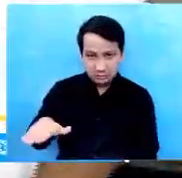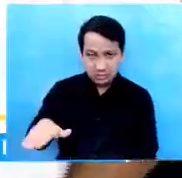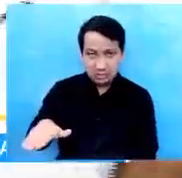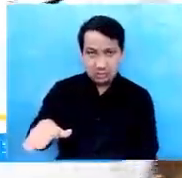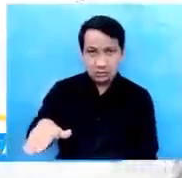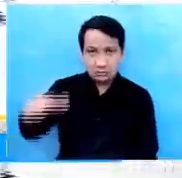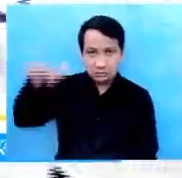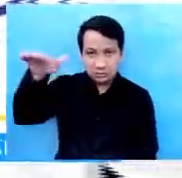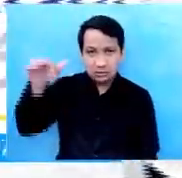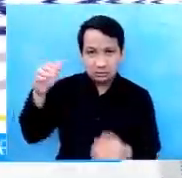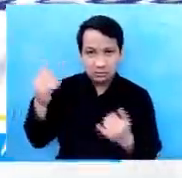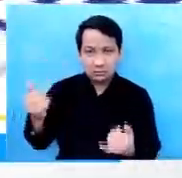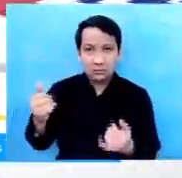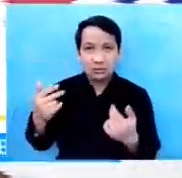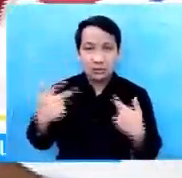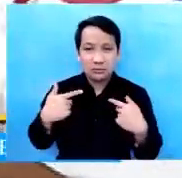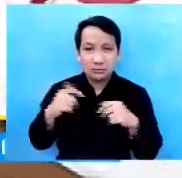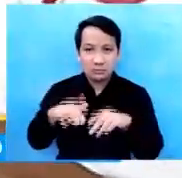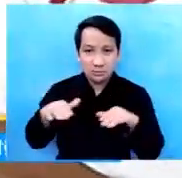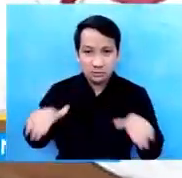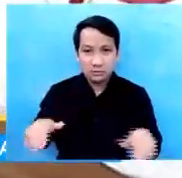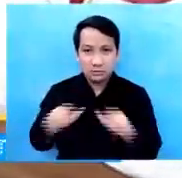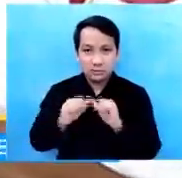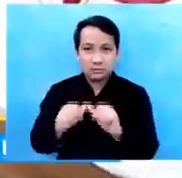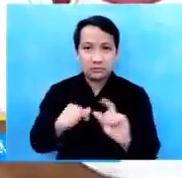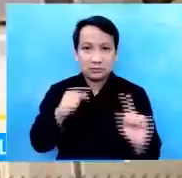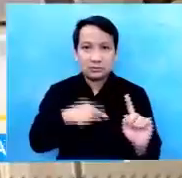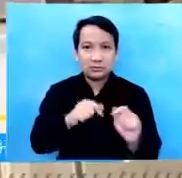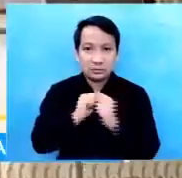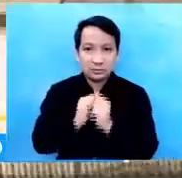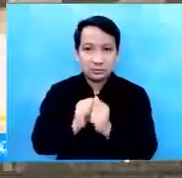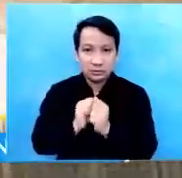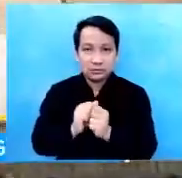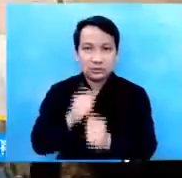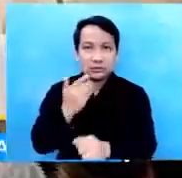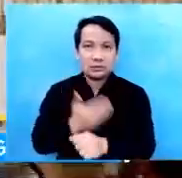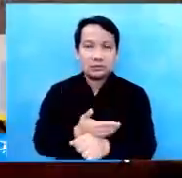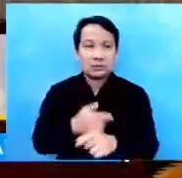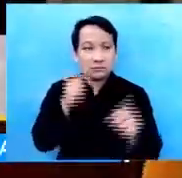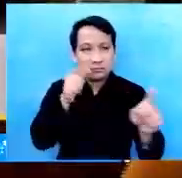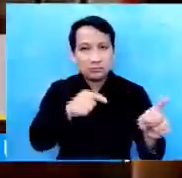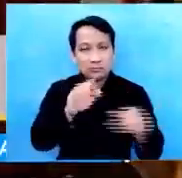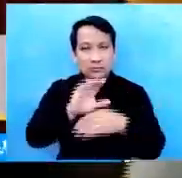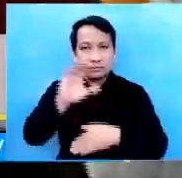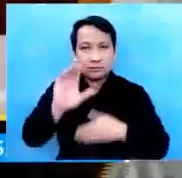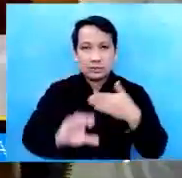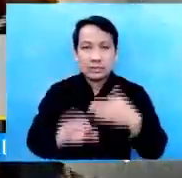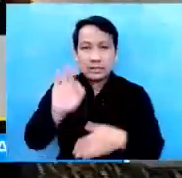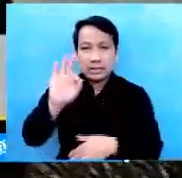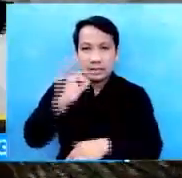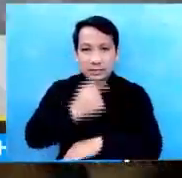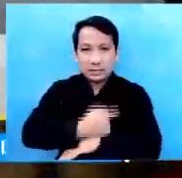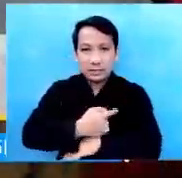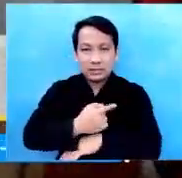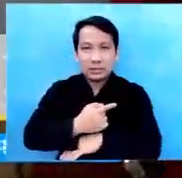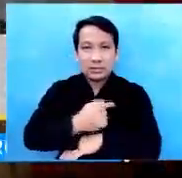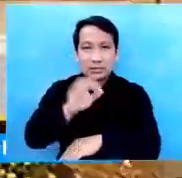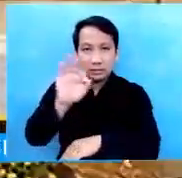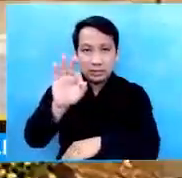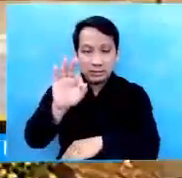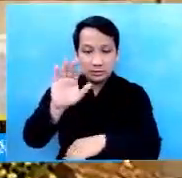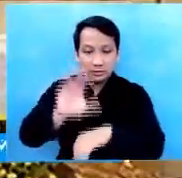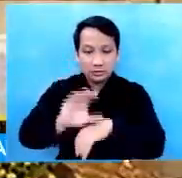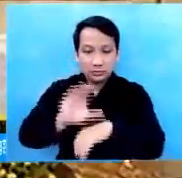Quiapo. Pero ngayong may mga anak na siya, sila na ang kasama niya. Pakay ni Louie na makumpleto ang siyam na simbang gabi. Ang hiling